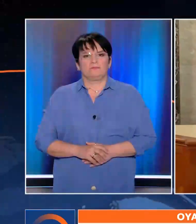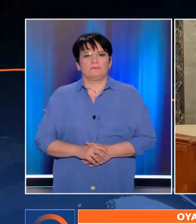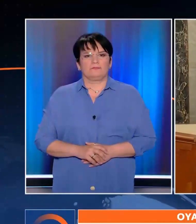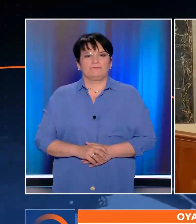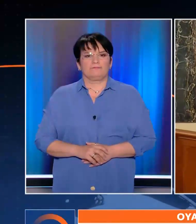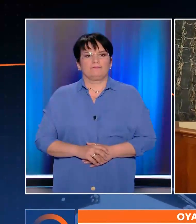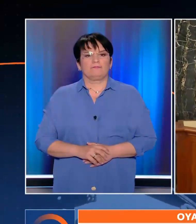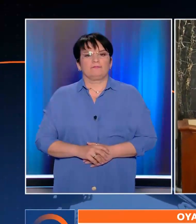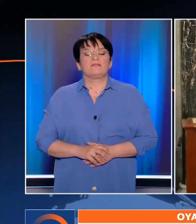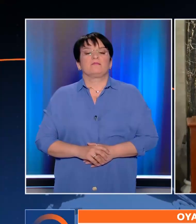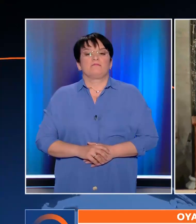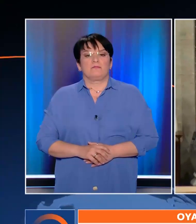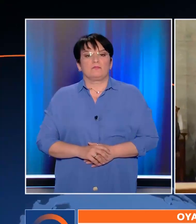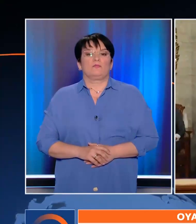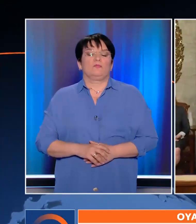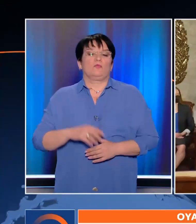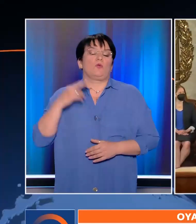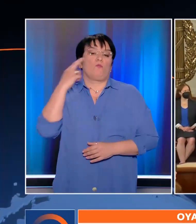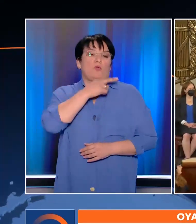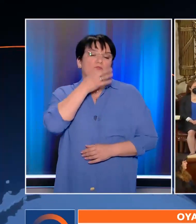τα δικά μας δεινά.